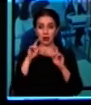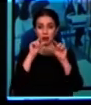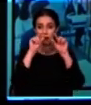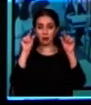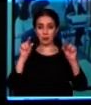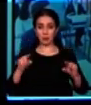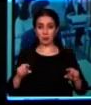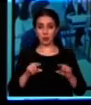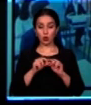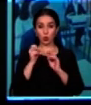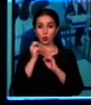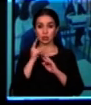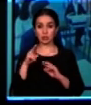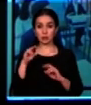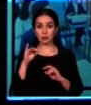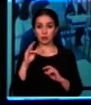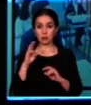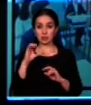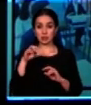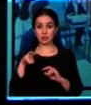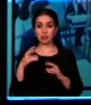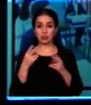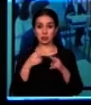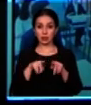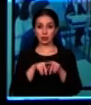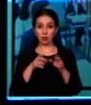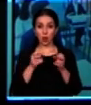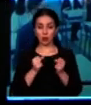рамкасыны 12 пикселіп оламыз. Файлы сақлаймыз,